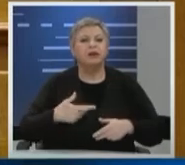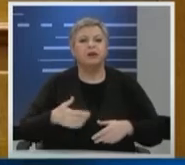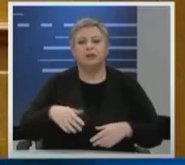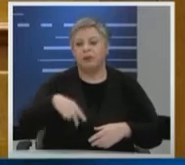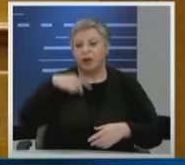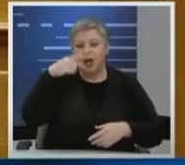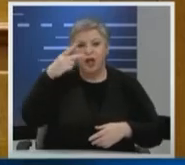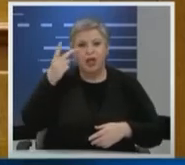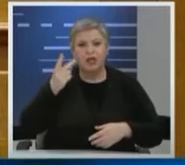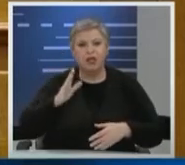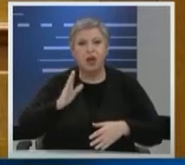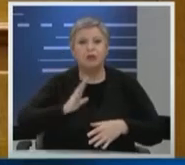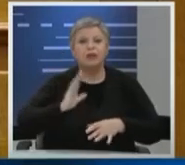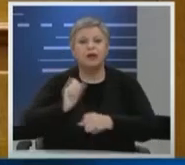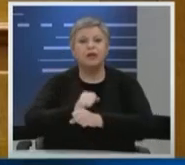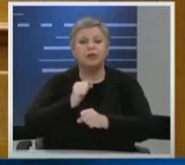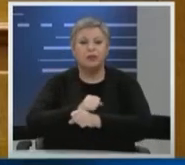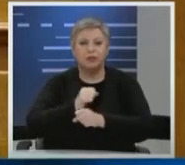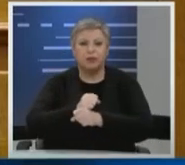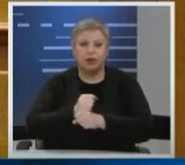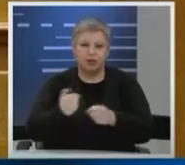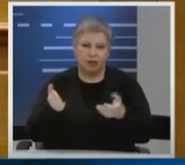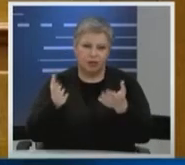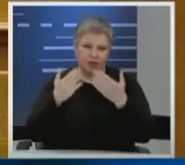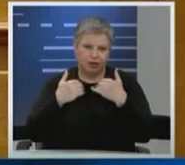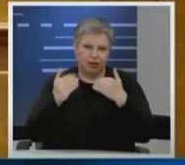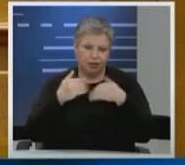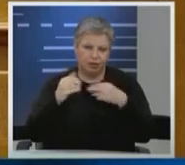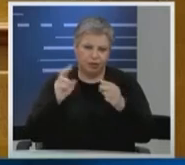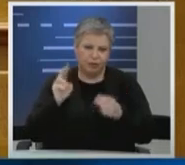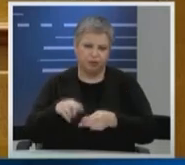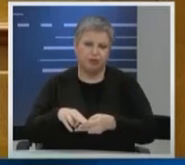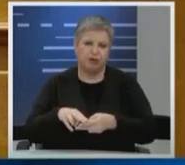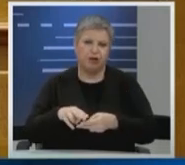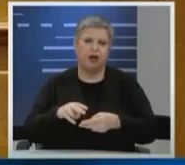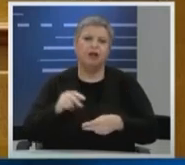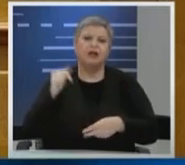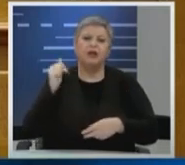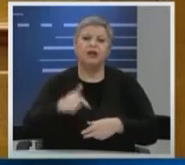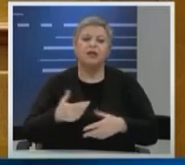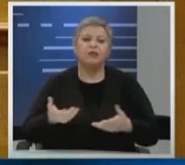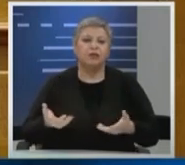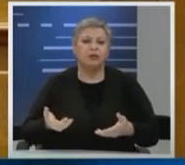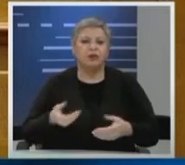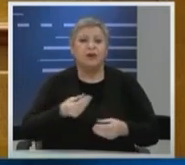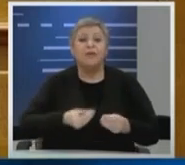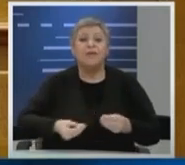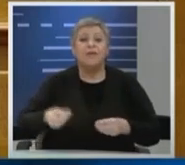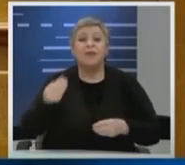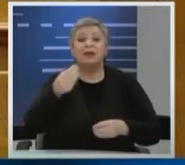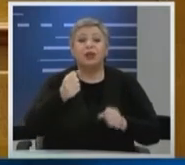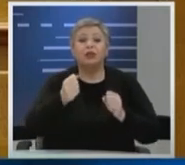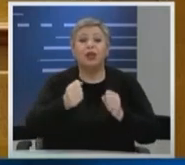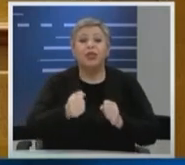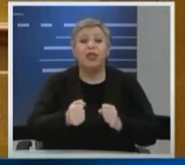εργατικών δικαιωμάτων. Και όλα αυτά μαζί που οδήγησαν, τα αποτελέσματα είναι αποκαλυπτικά. Οι περισσότερες θέσεις